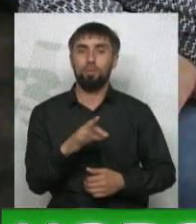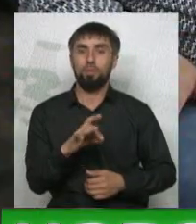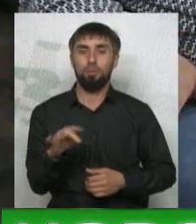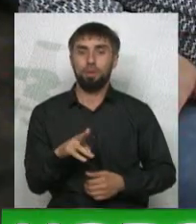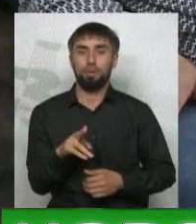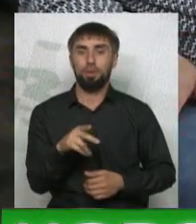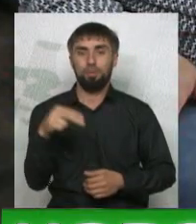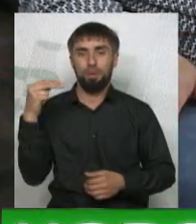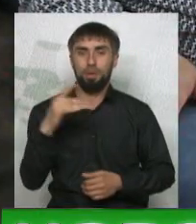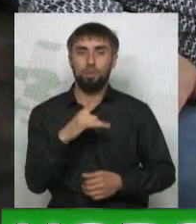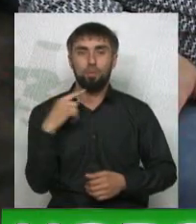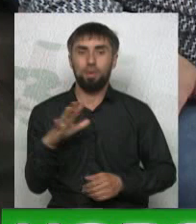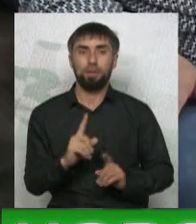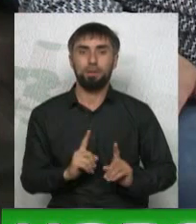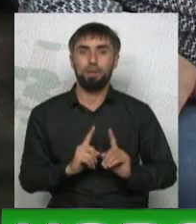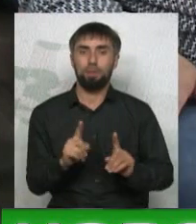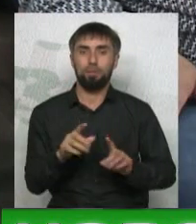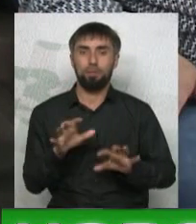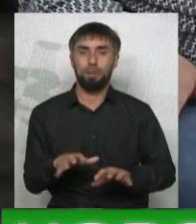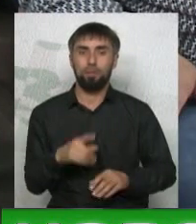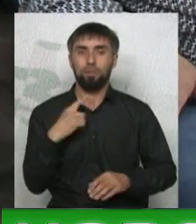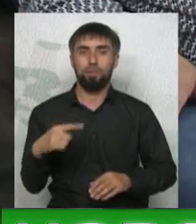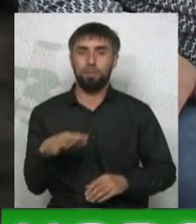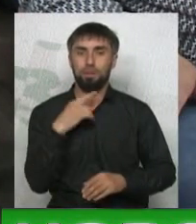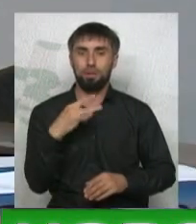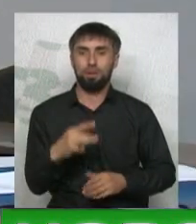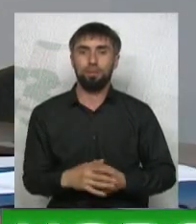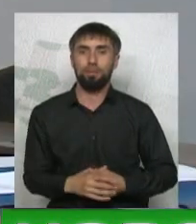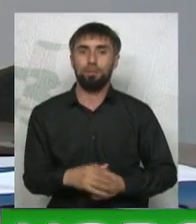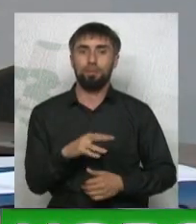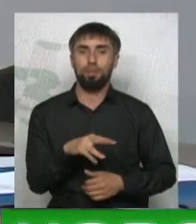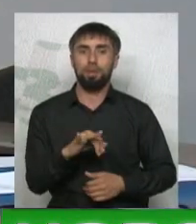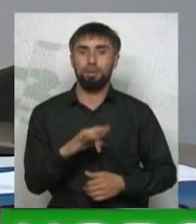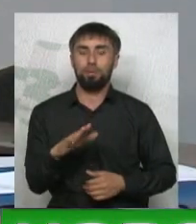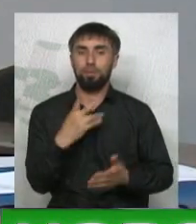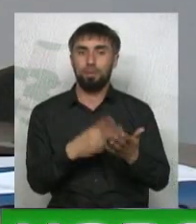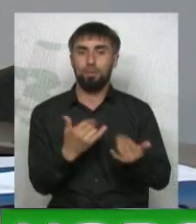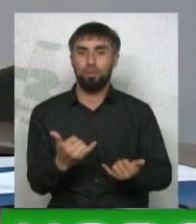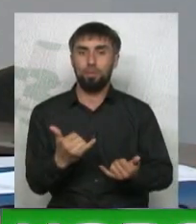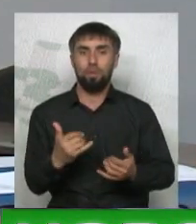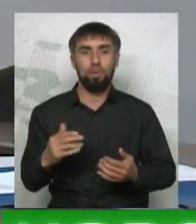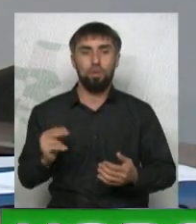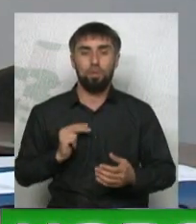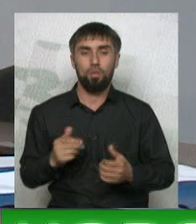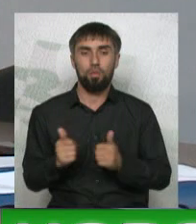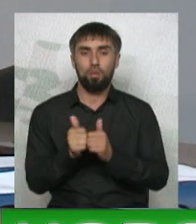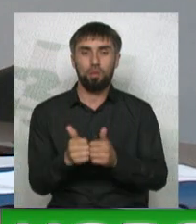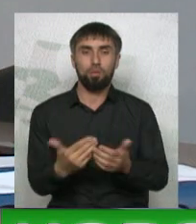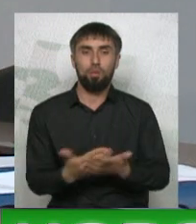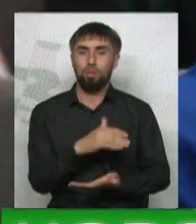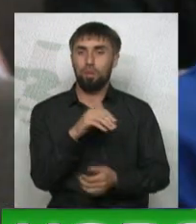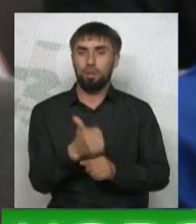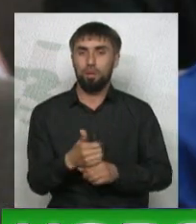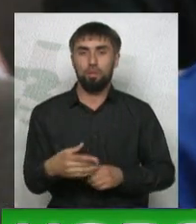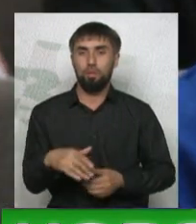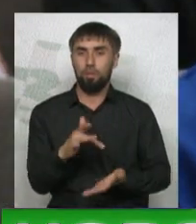Ингушетии при президенте России заместитель председателя правительства республики Михаил Елезов представил сегодня коллективу нового главу города.